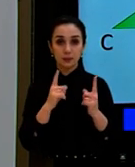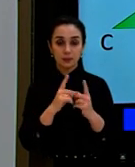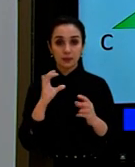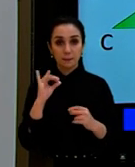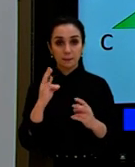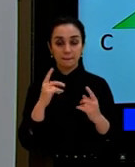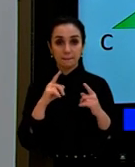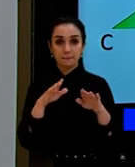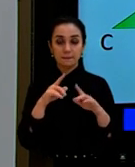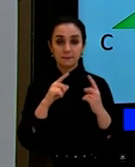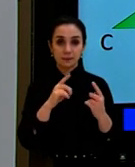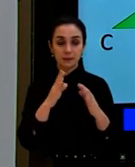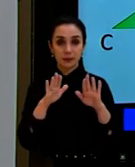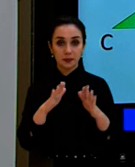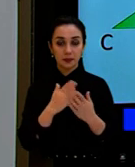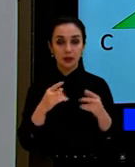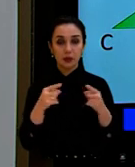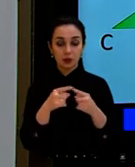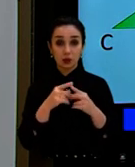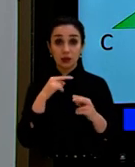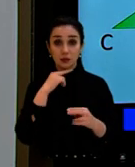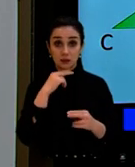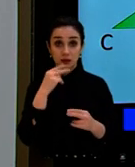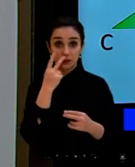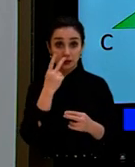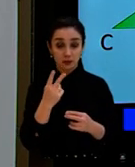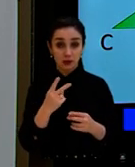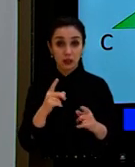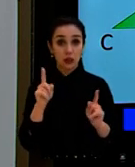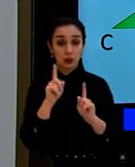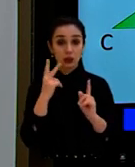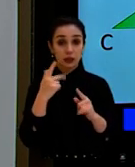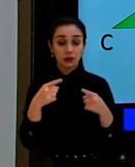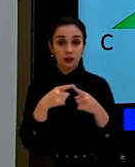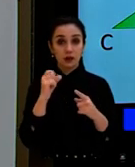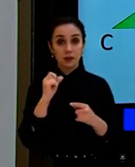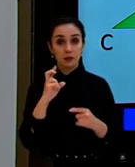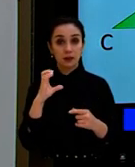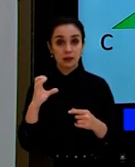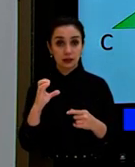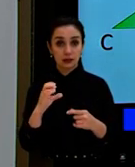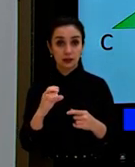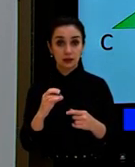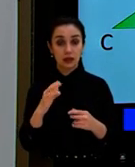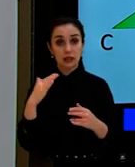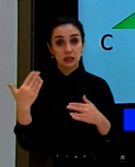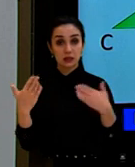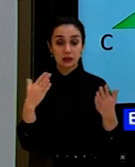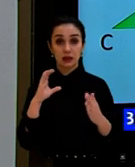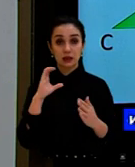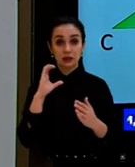синусам противолежащих углов. Обратите внимание, треугольника ABC, сторона